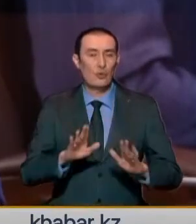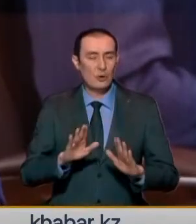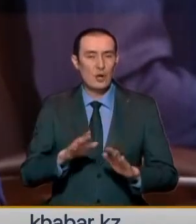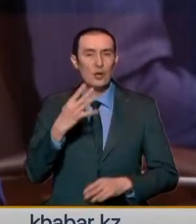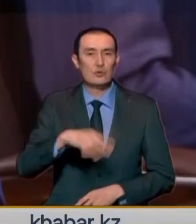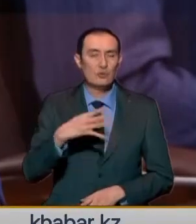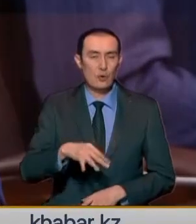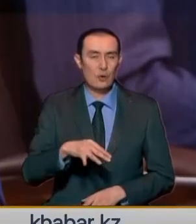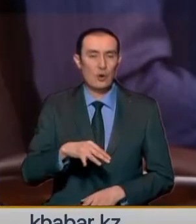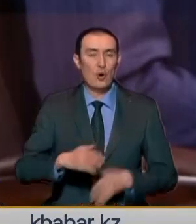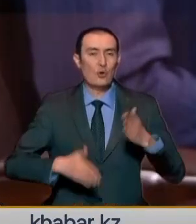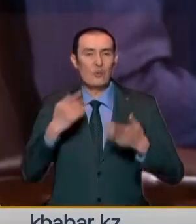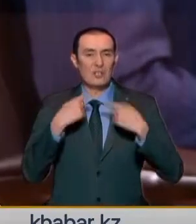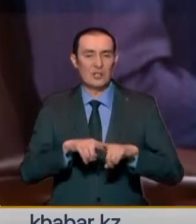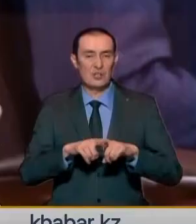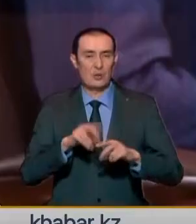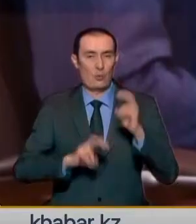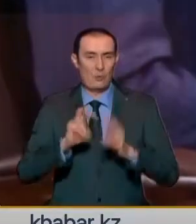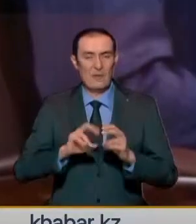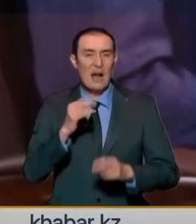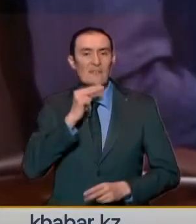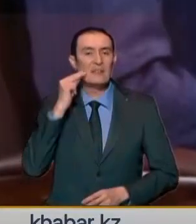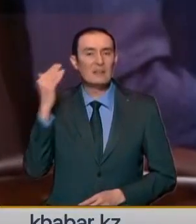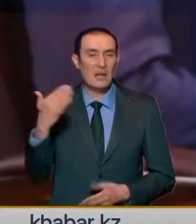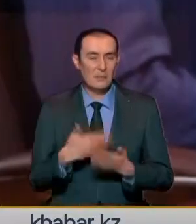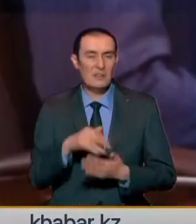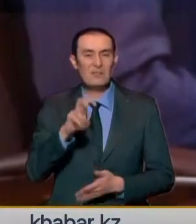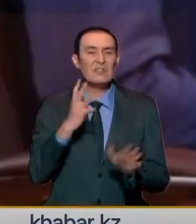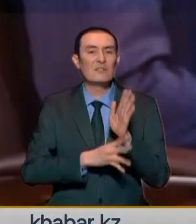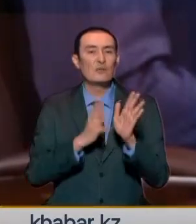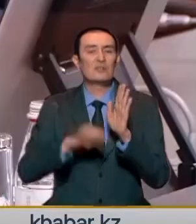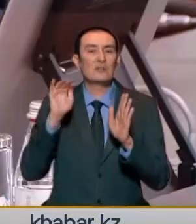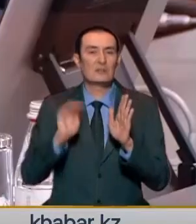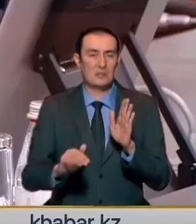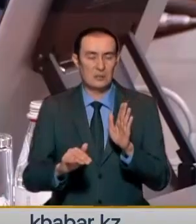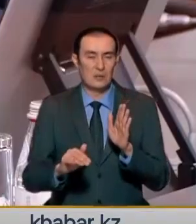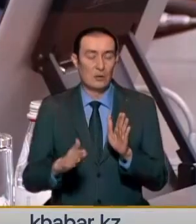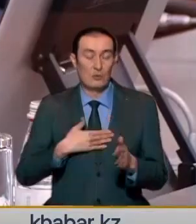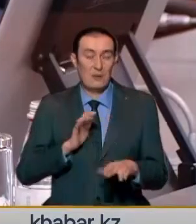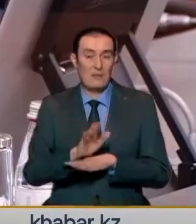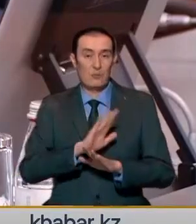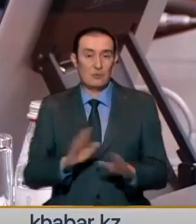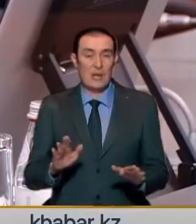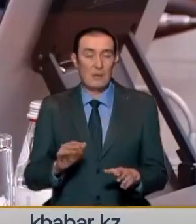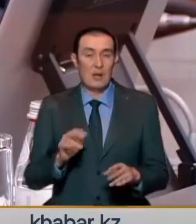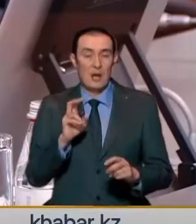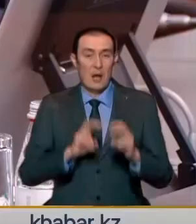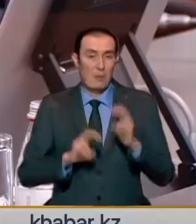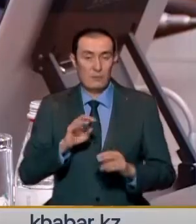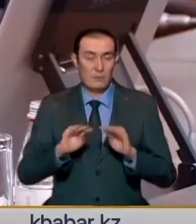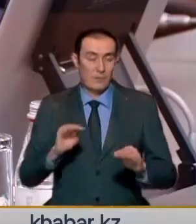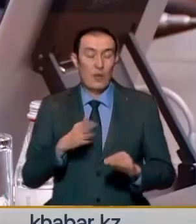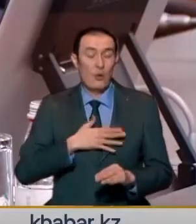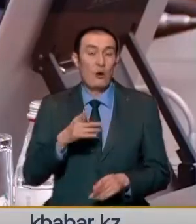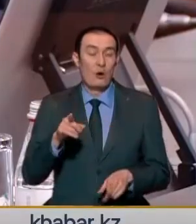100 робототехнических комплексов, тогда как в Китае 290 тысяч. Мы не выпускаем станки и оборудование. В